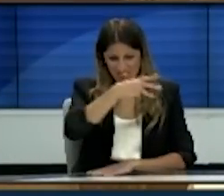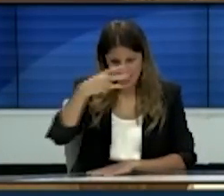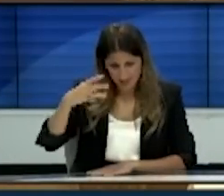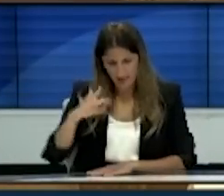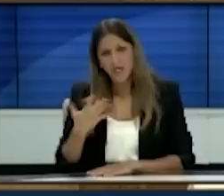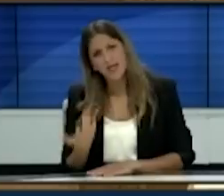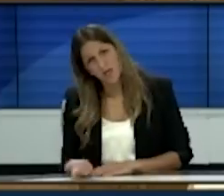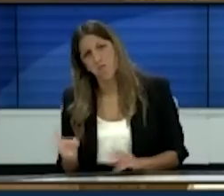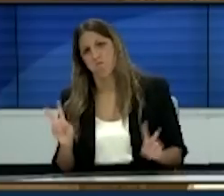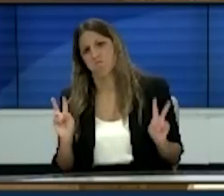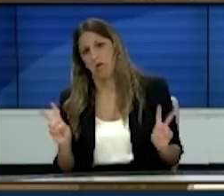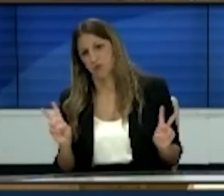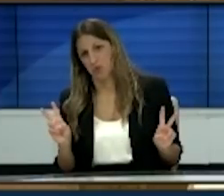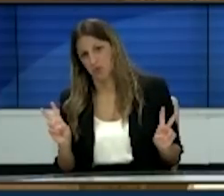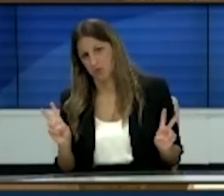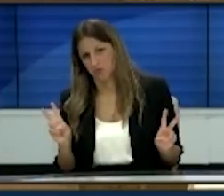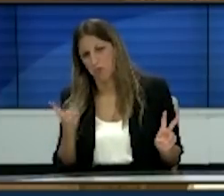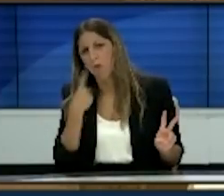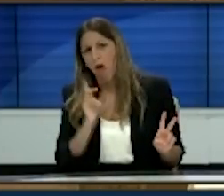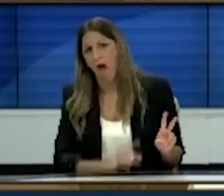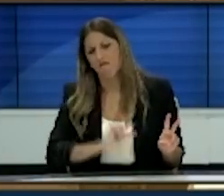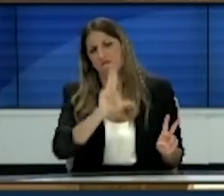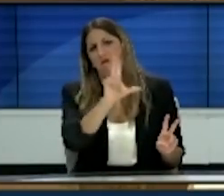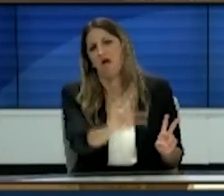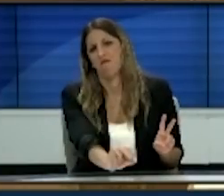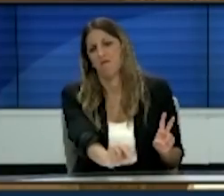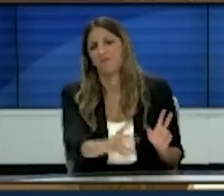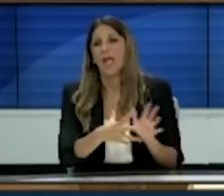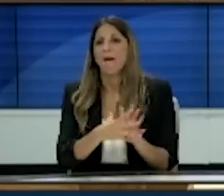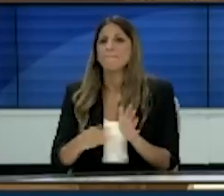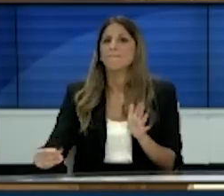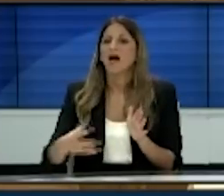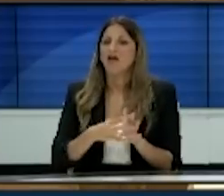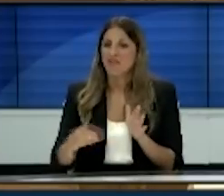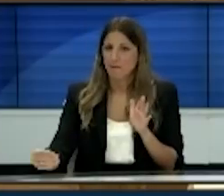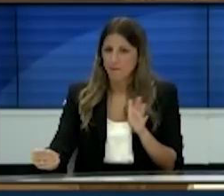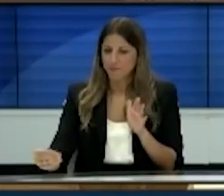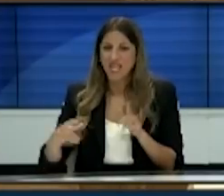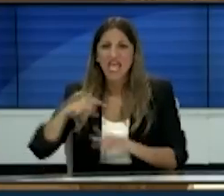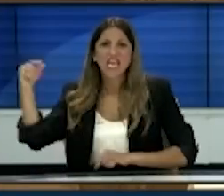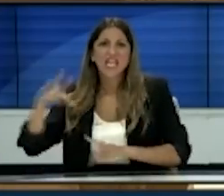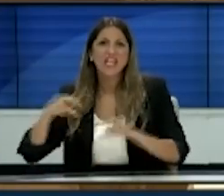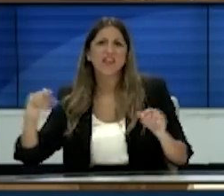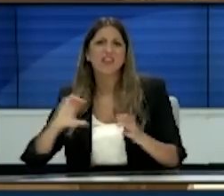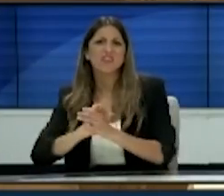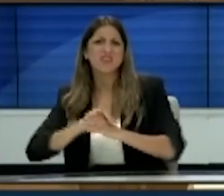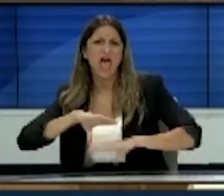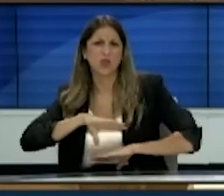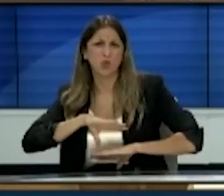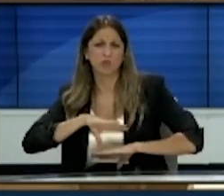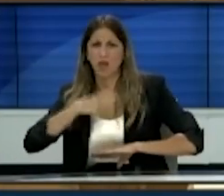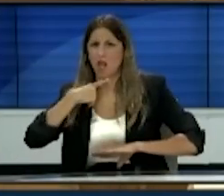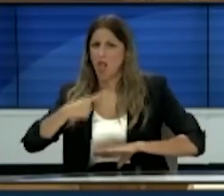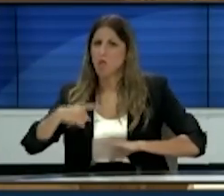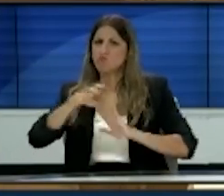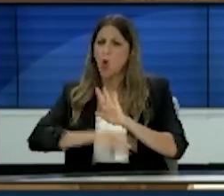ΚΙΝΑΛ, μήπως είπαν και κάτι διαφορετικό, για παράδειγμα, στο νέο δόγμα του ΝΑΤΟ, στη διεύρυνση του